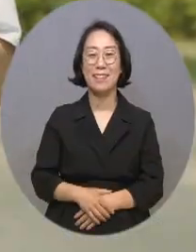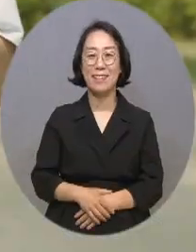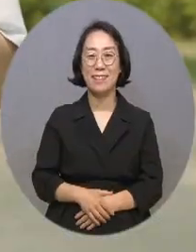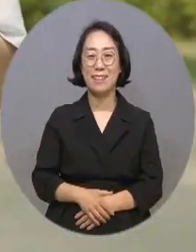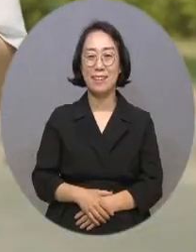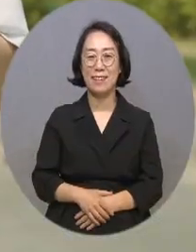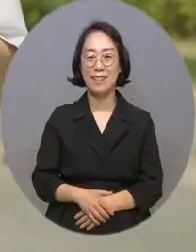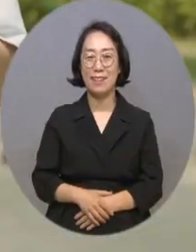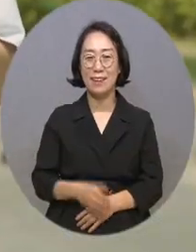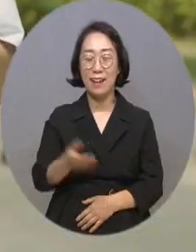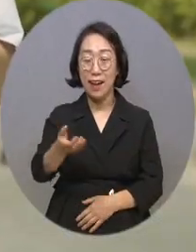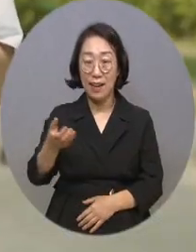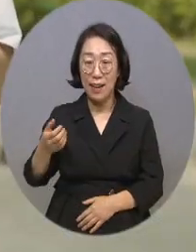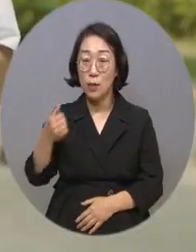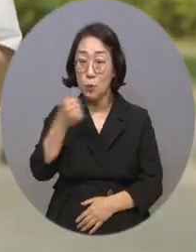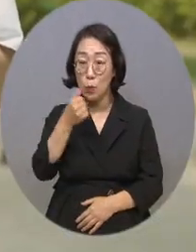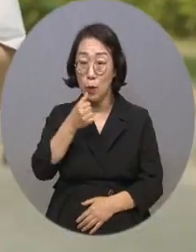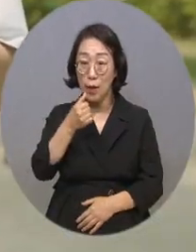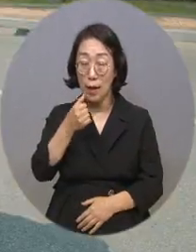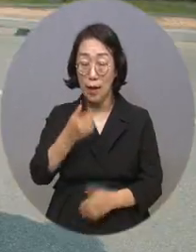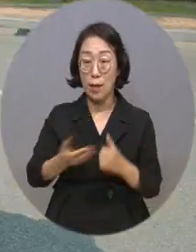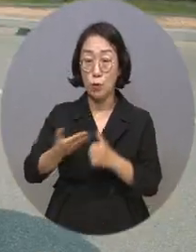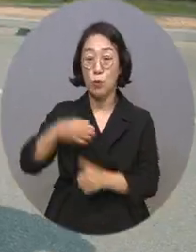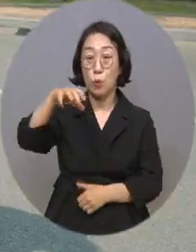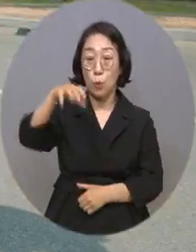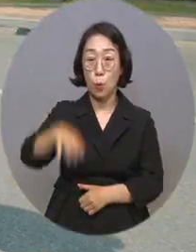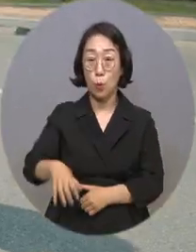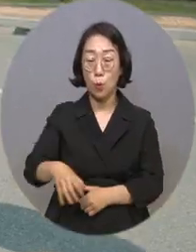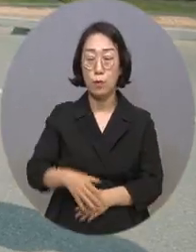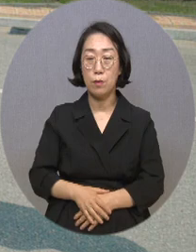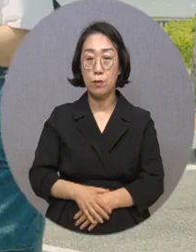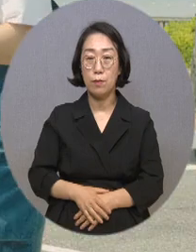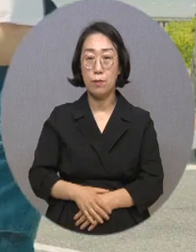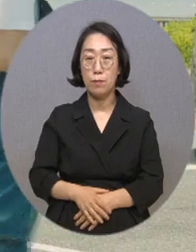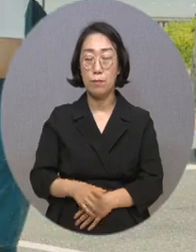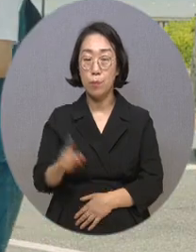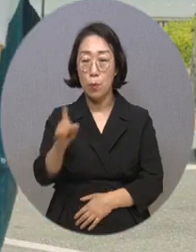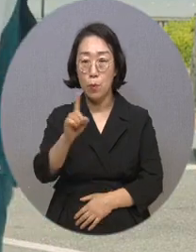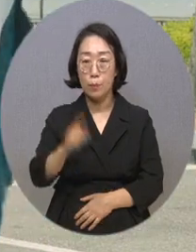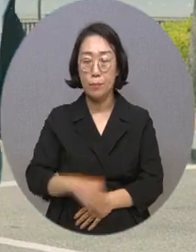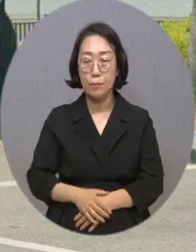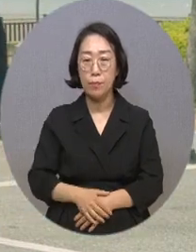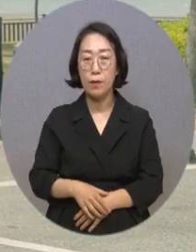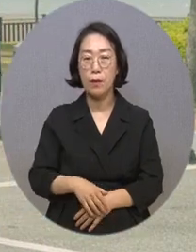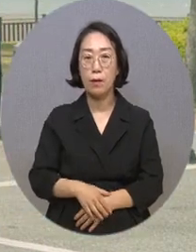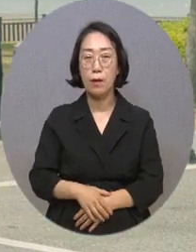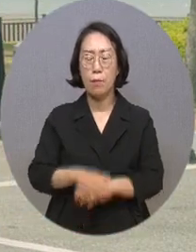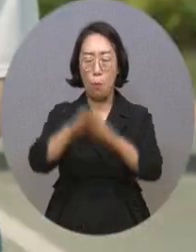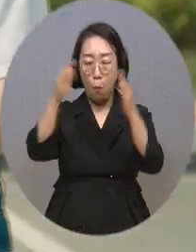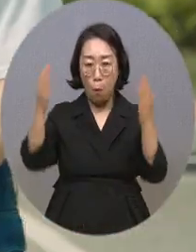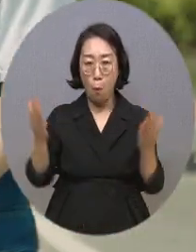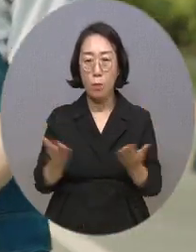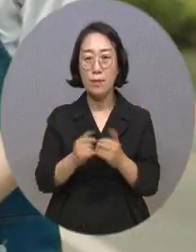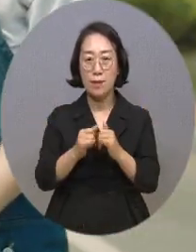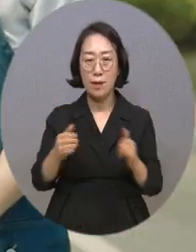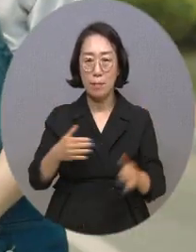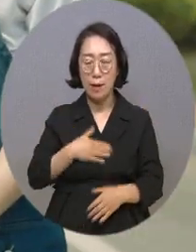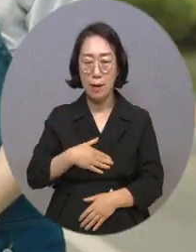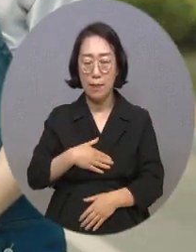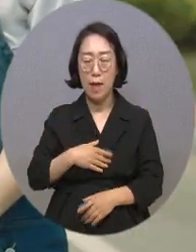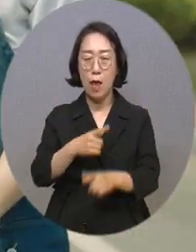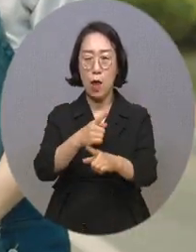자, 관광팀장님의 소개로 저희가 이쪽으로 왔는데 네. 이곳이 어떤 곳인지 한번 소개시켜 줄 수 있으실까요? 이 한마디면 모든 분들이 다 알죠. 내